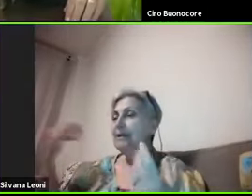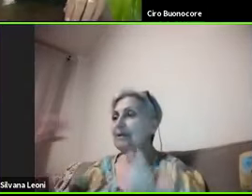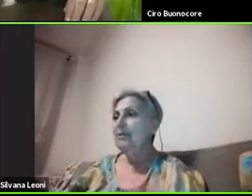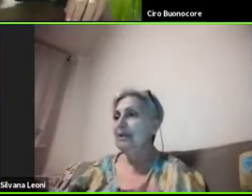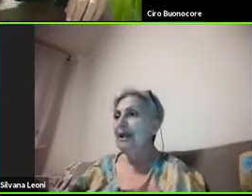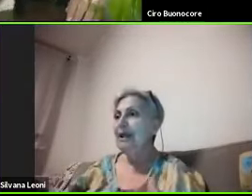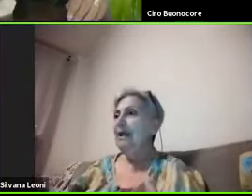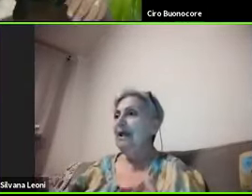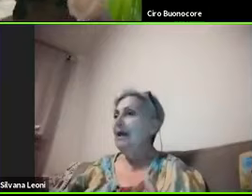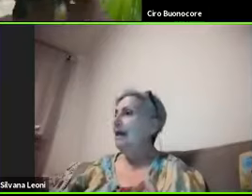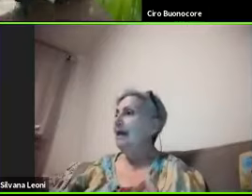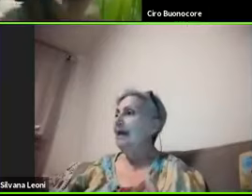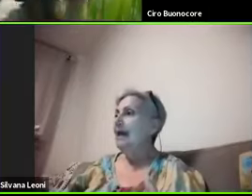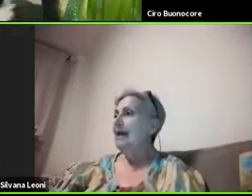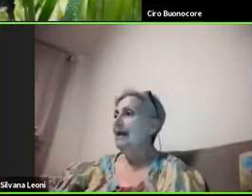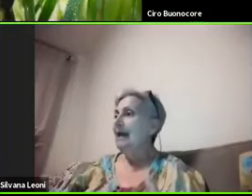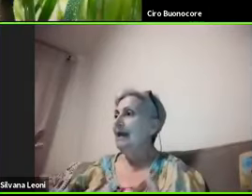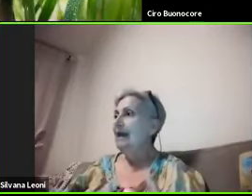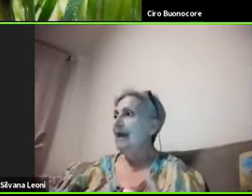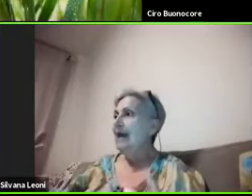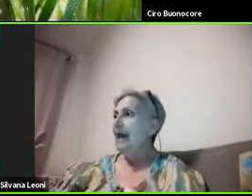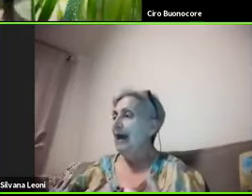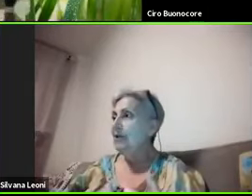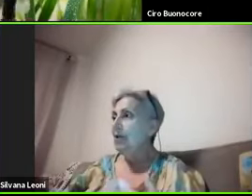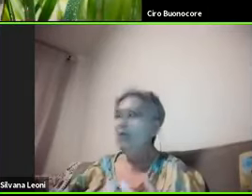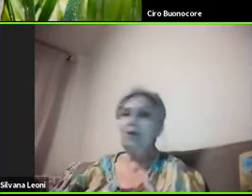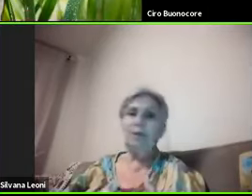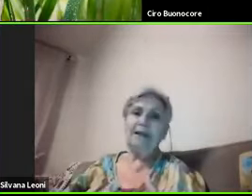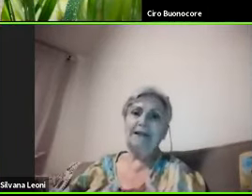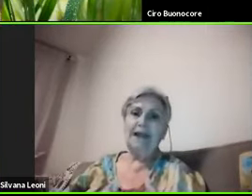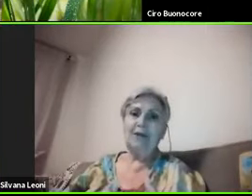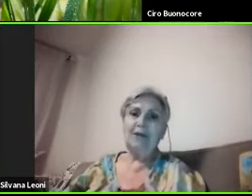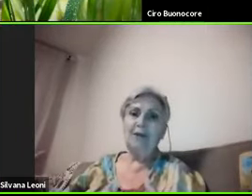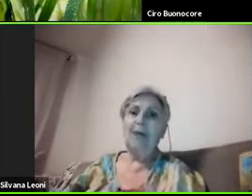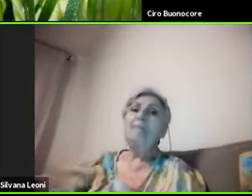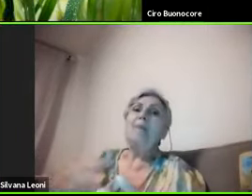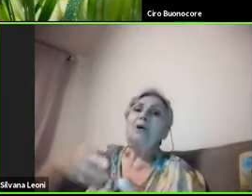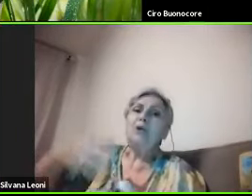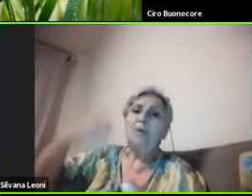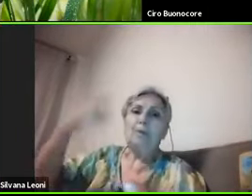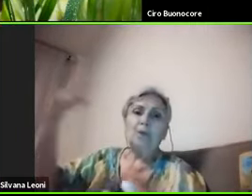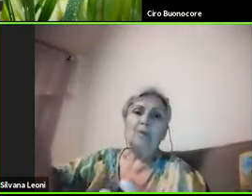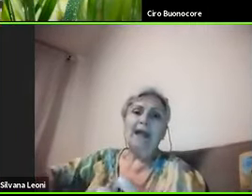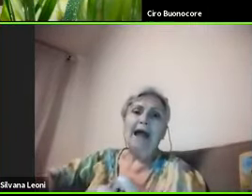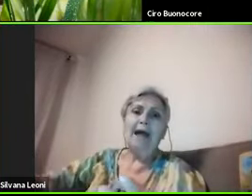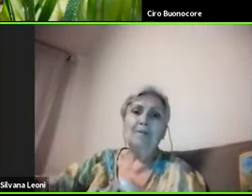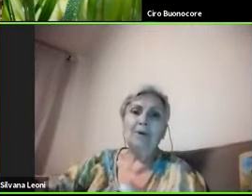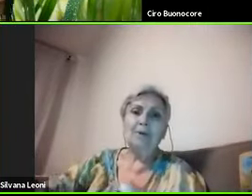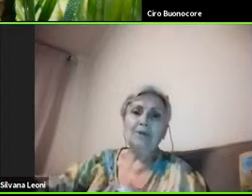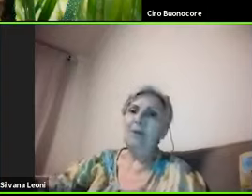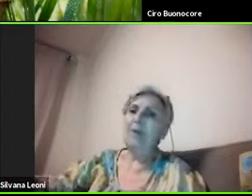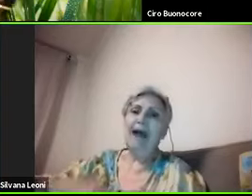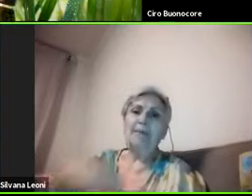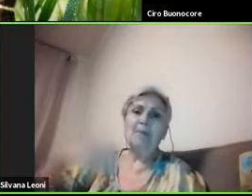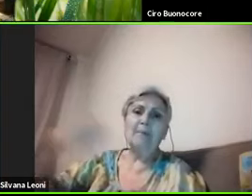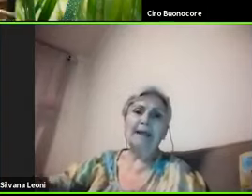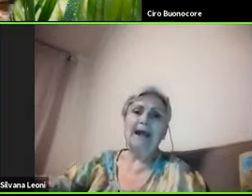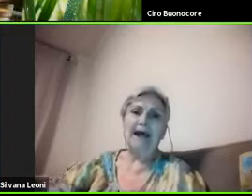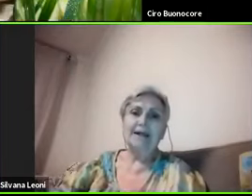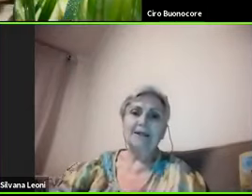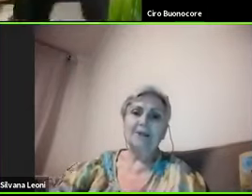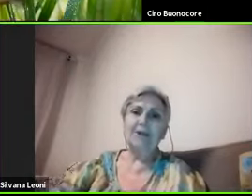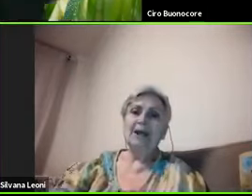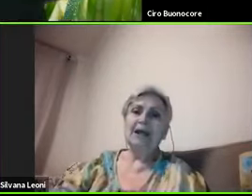altre persone che hanno il nostro pensiero. E poi dopo scopriamo